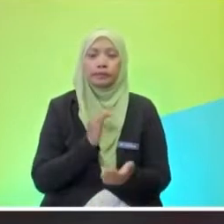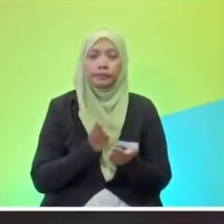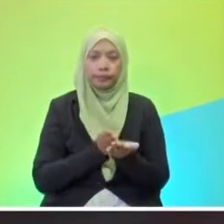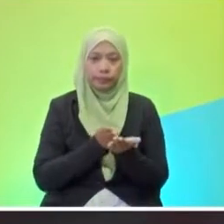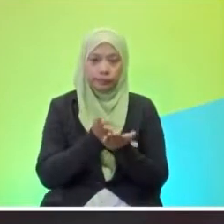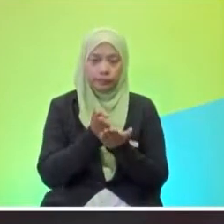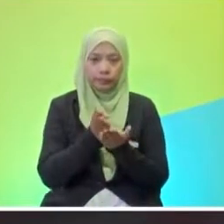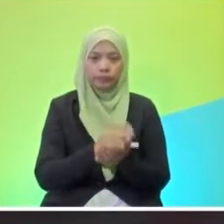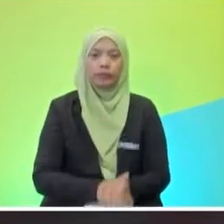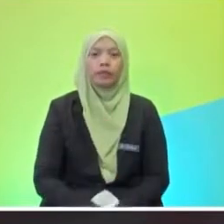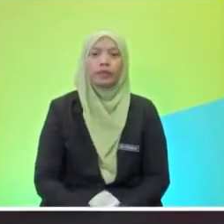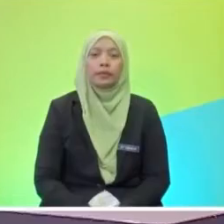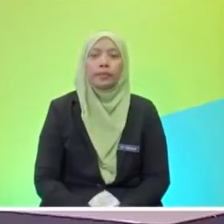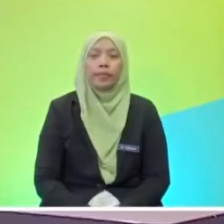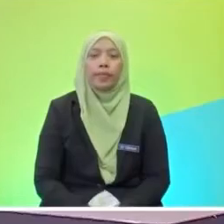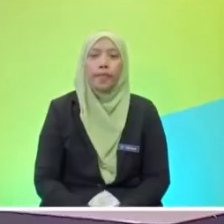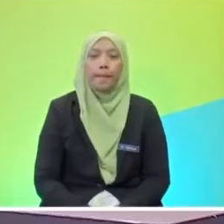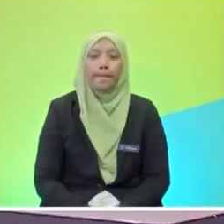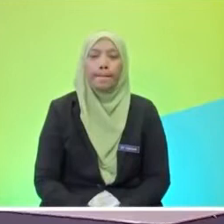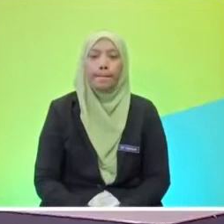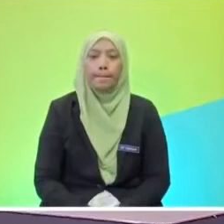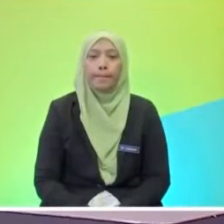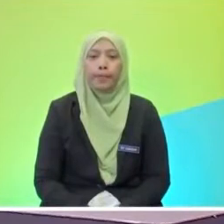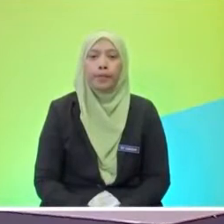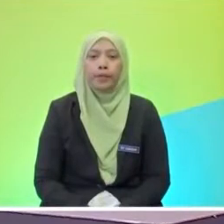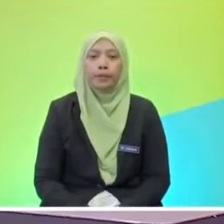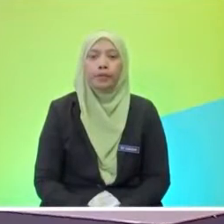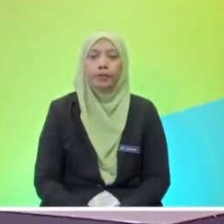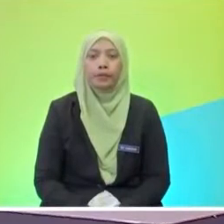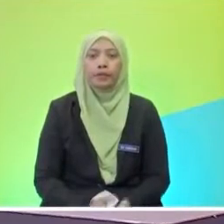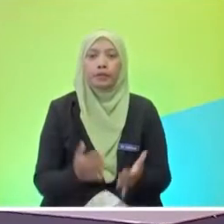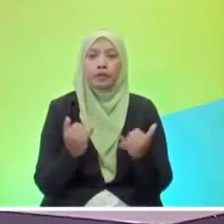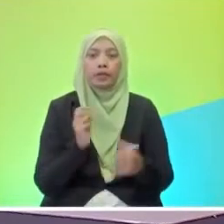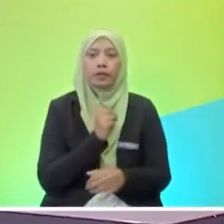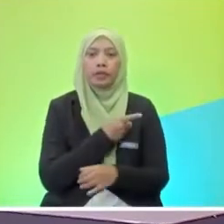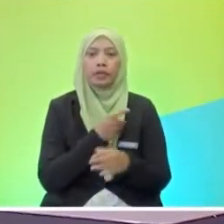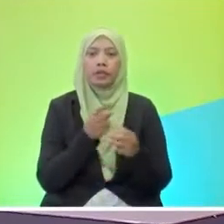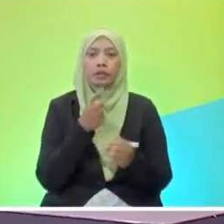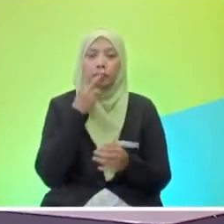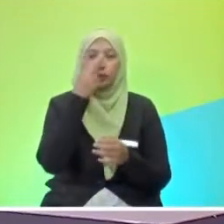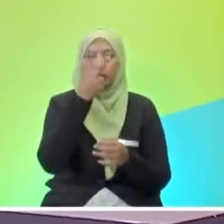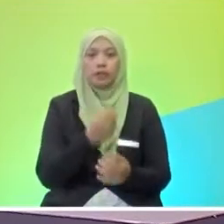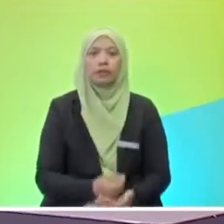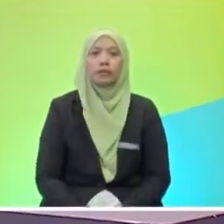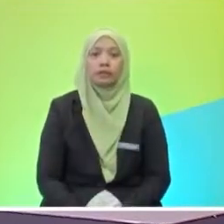oke dengan slide kita next Oke sekarang kita nak tengok elemen pengurusan